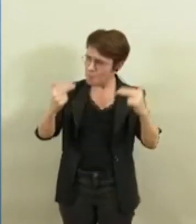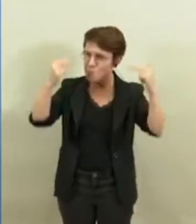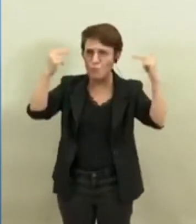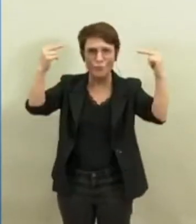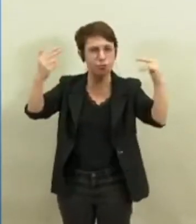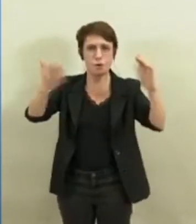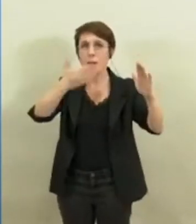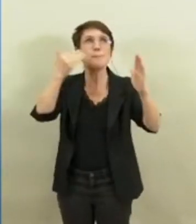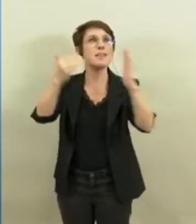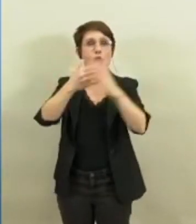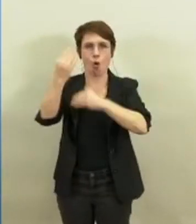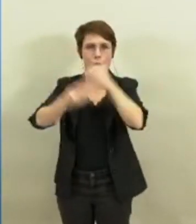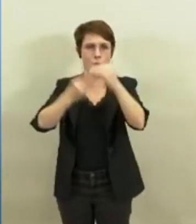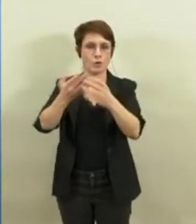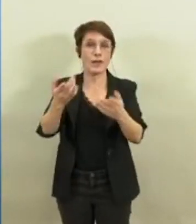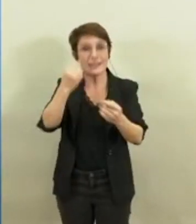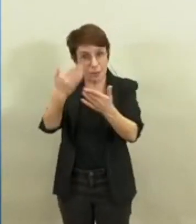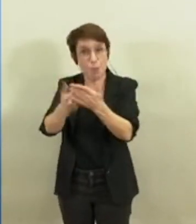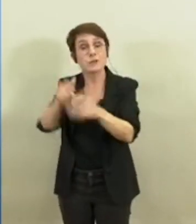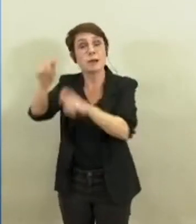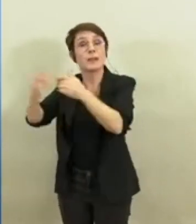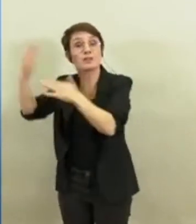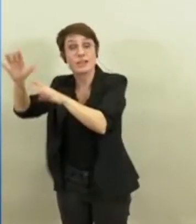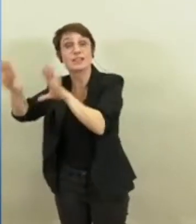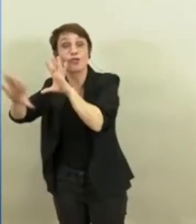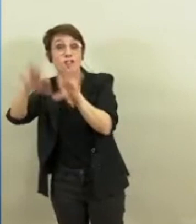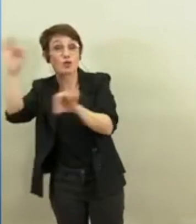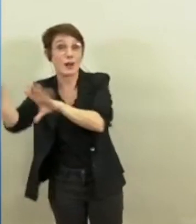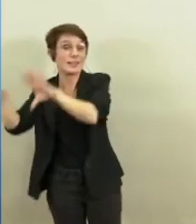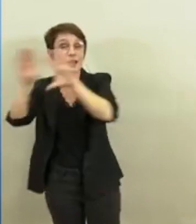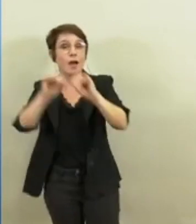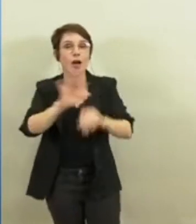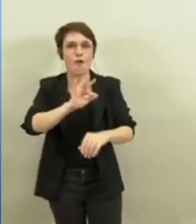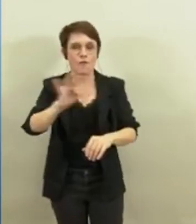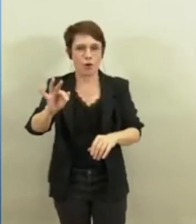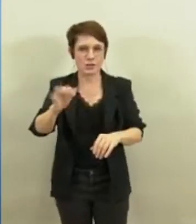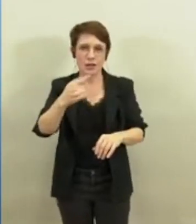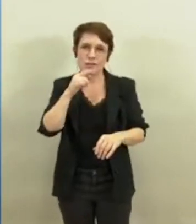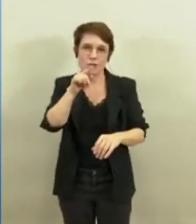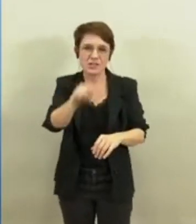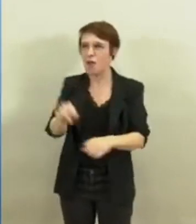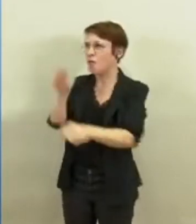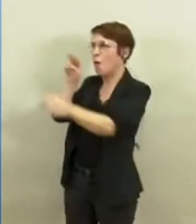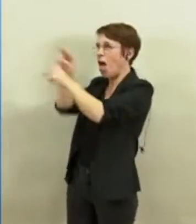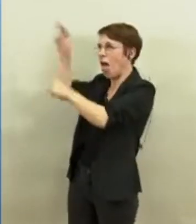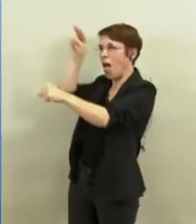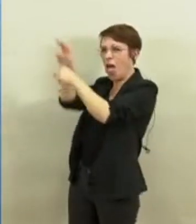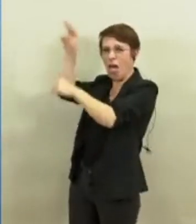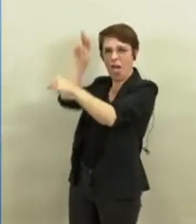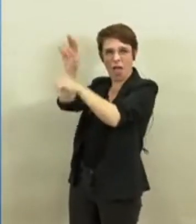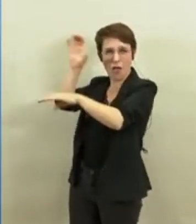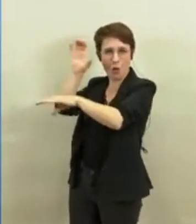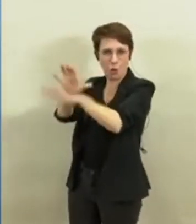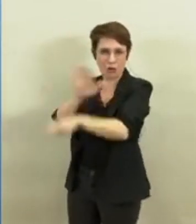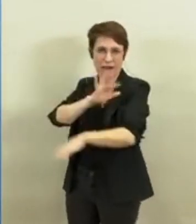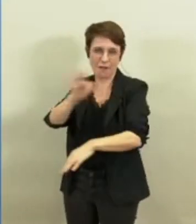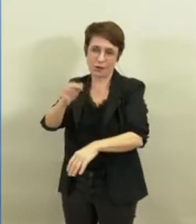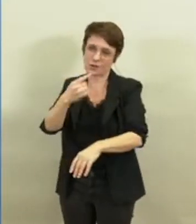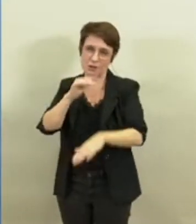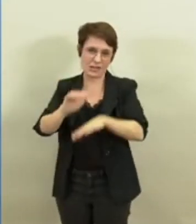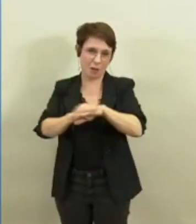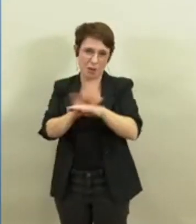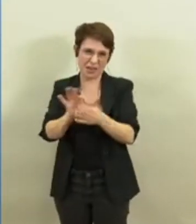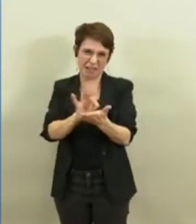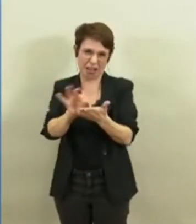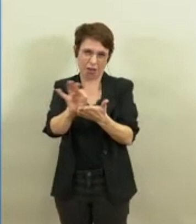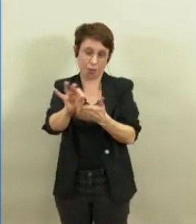pour laquelle ils choisissent notre pays. Donc injurier notre pays, c'est vraiment faire de la politique politicienne